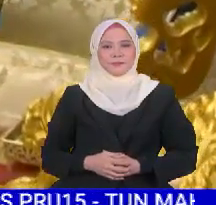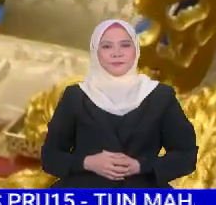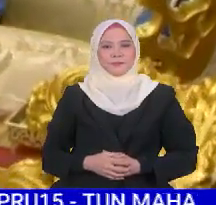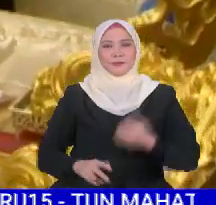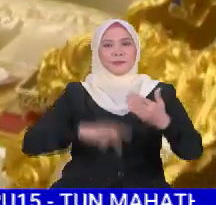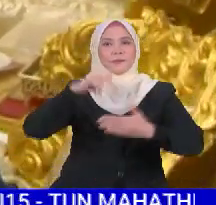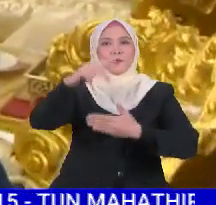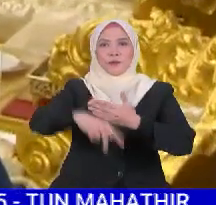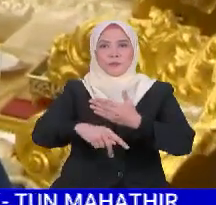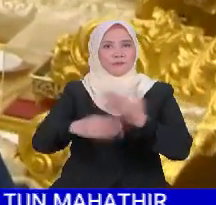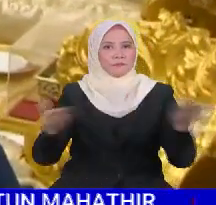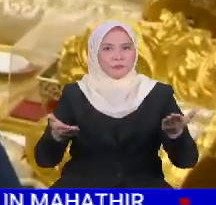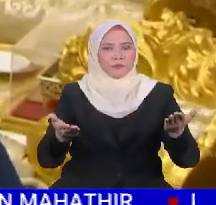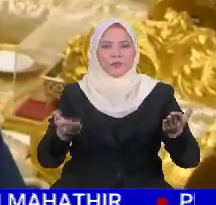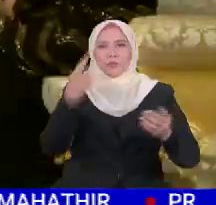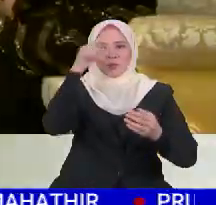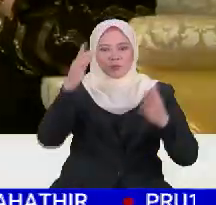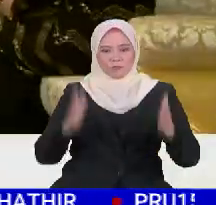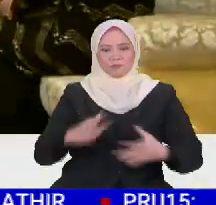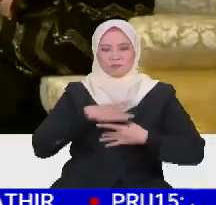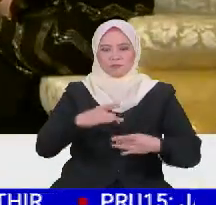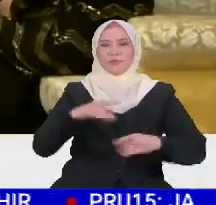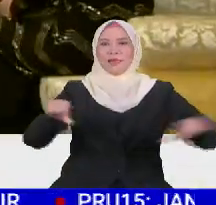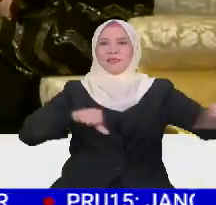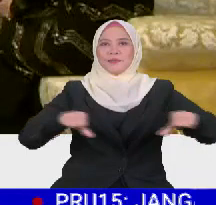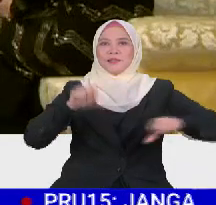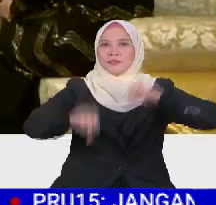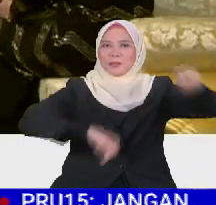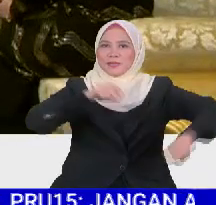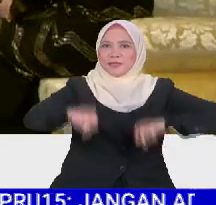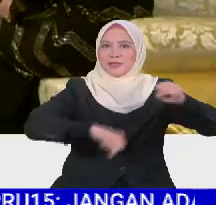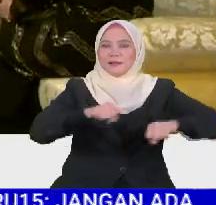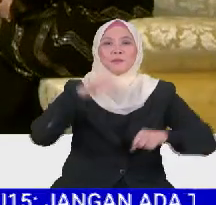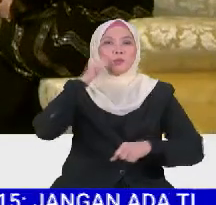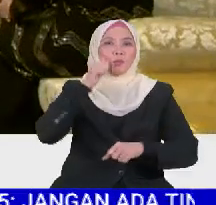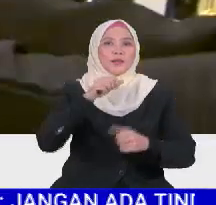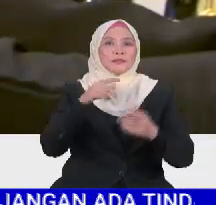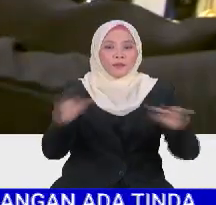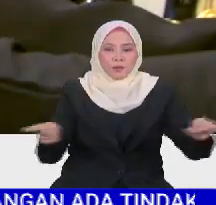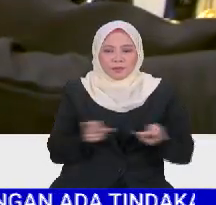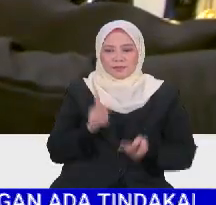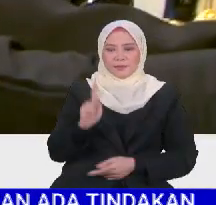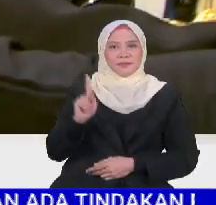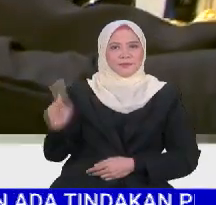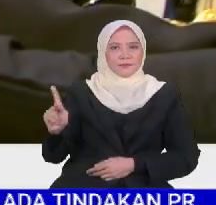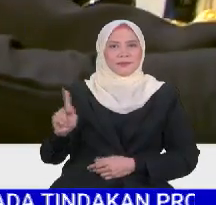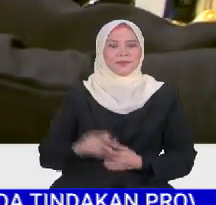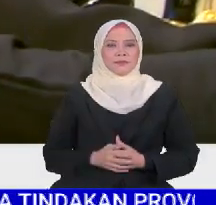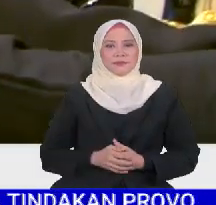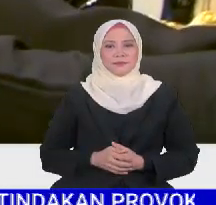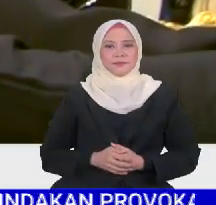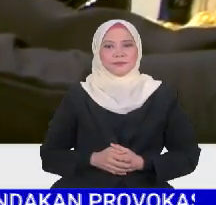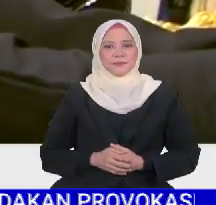program ini memberi keutamaan kepada penggemar activity berbasikal wanita sekitar kota Kinabalu objektifnya kami